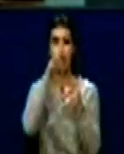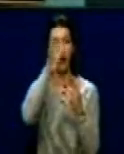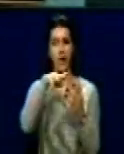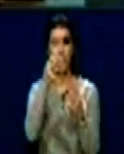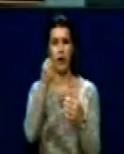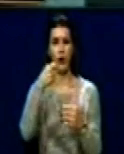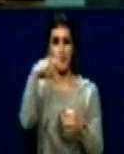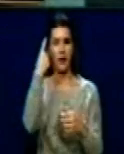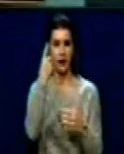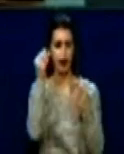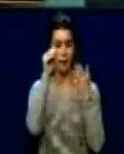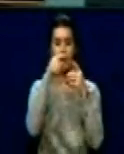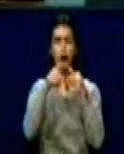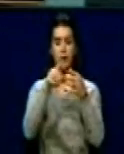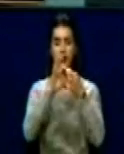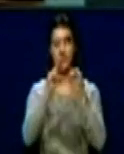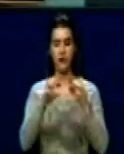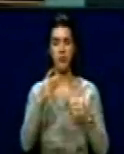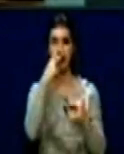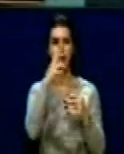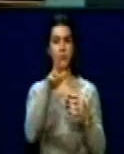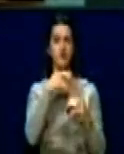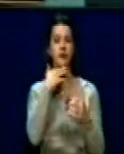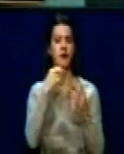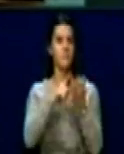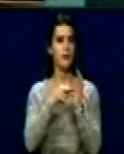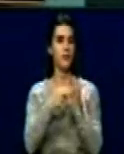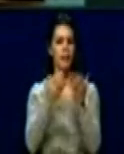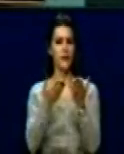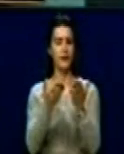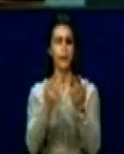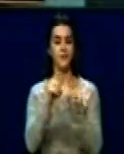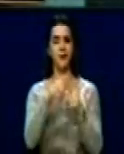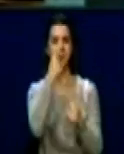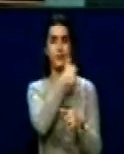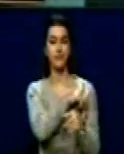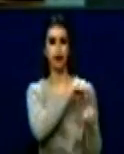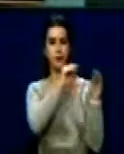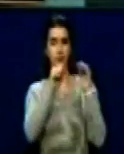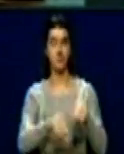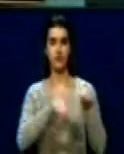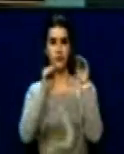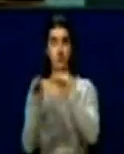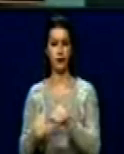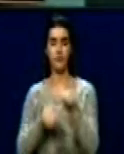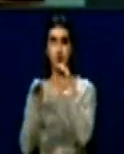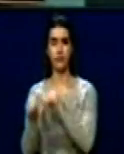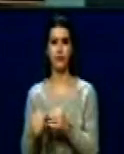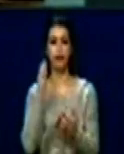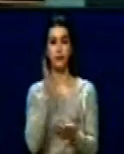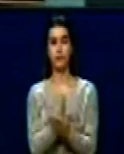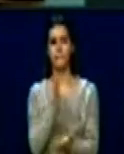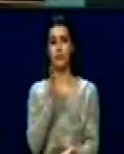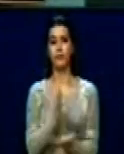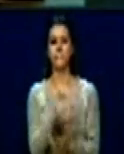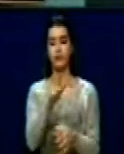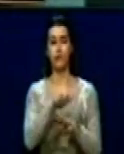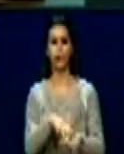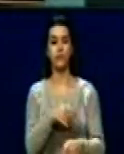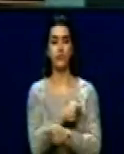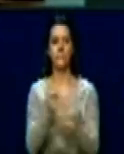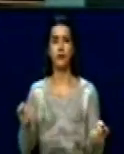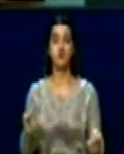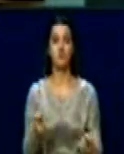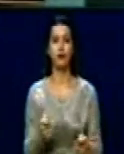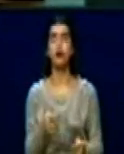pjesa tekstuale paraqesin shumë probleme që barten nga viti në vit sa herë që kjo qeveri prezenton buxhet para Kuvendit të Republikës Kosovë.